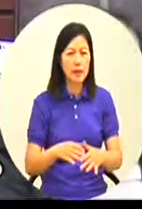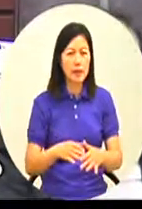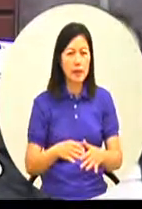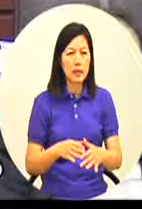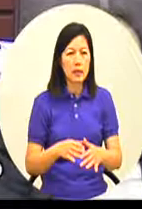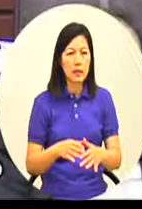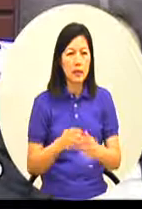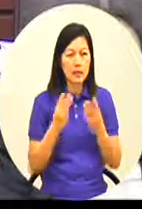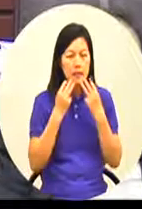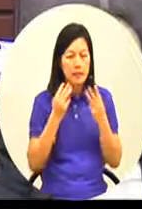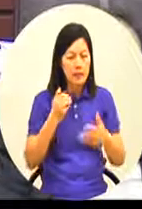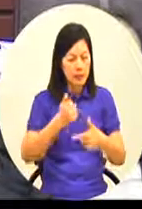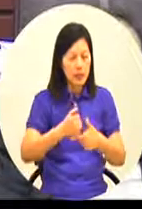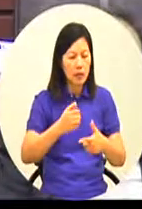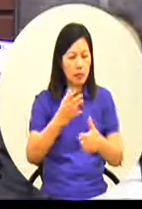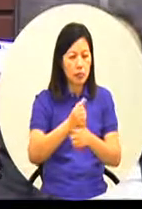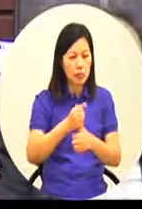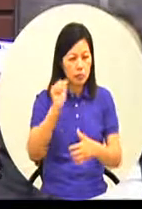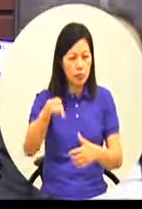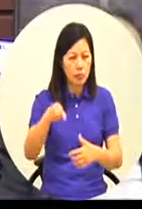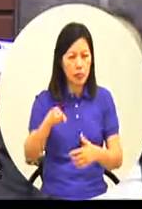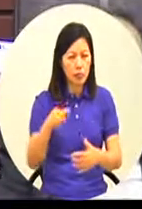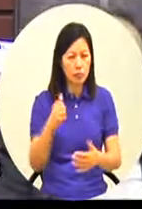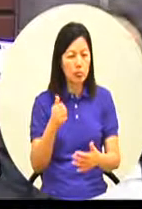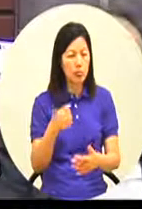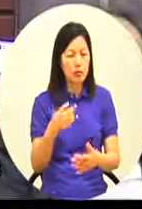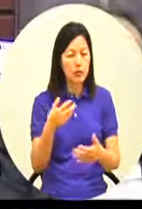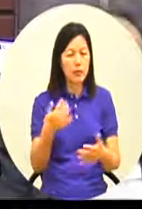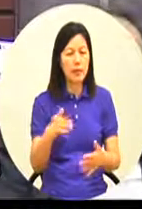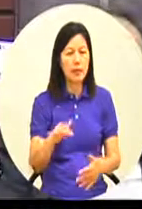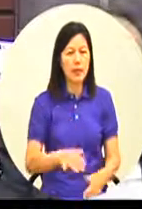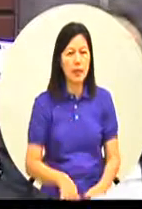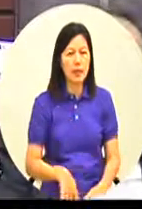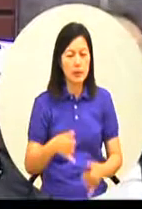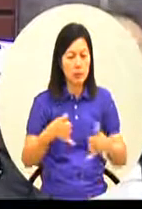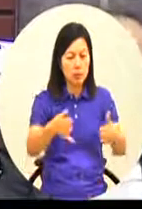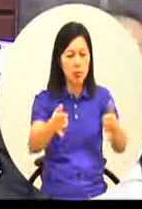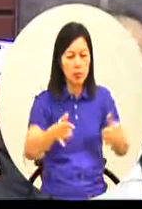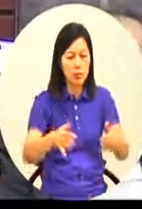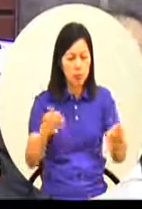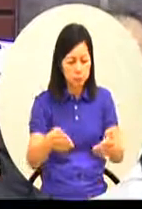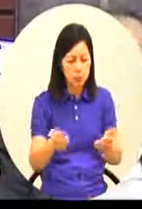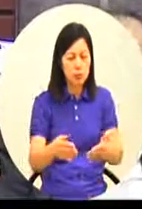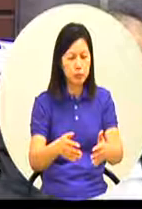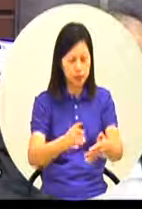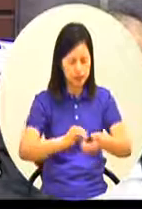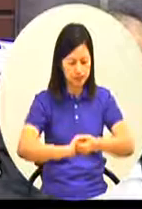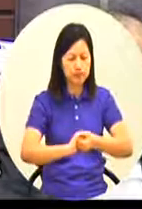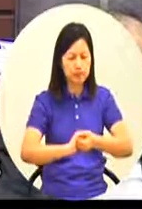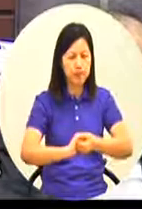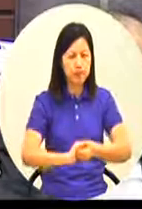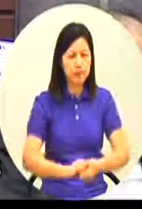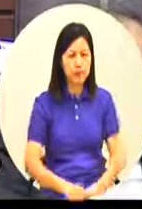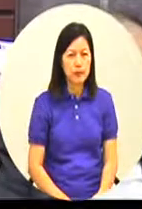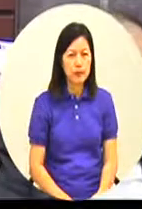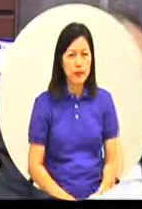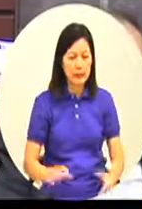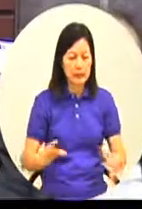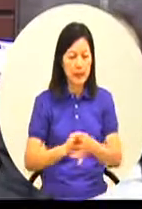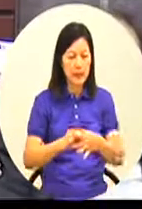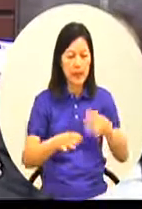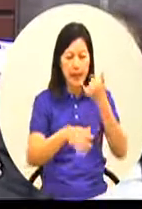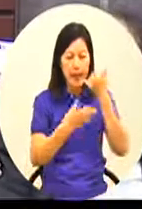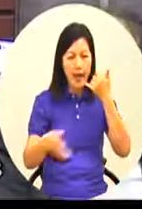啦，那我们会持续来争取啦。确实这一条道路是有开辟的必要，哦，这个要结合我们海洋湿